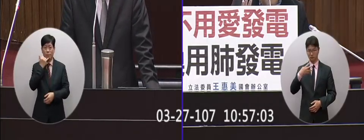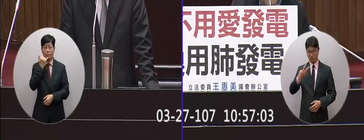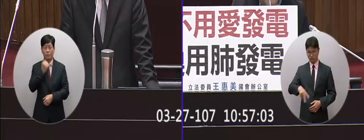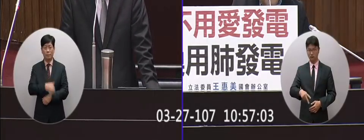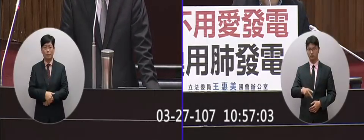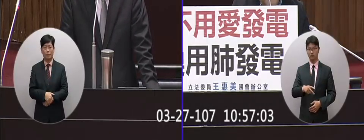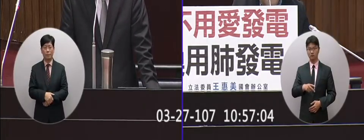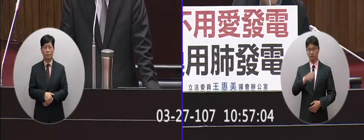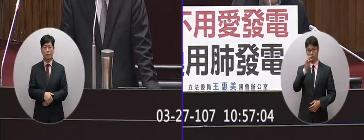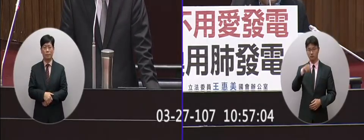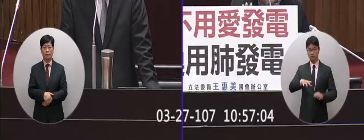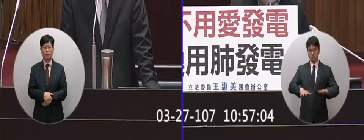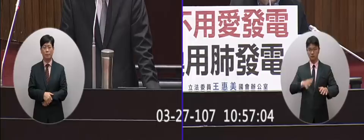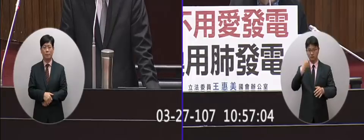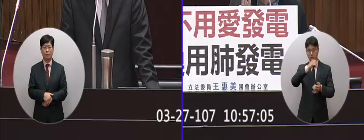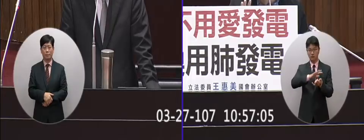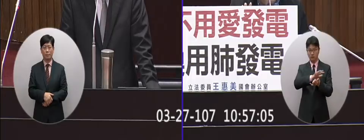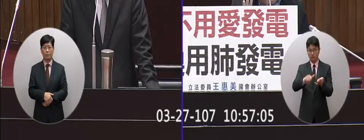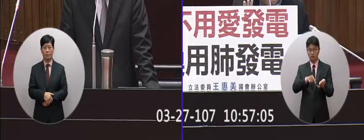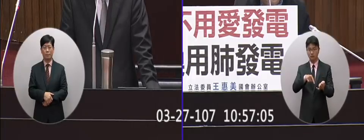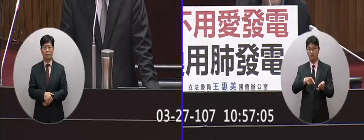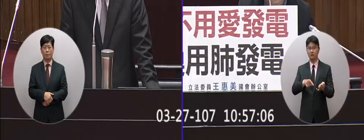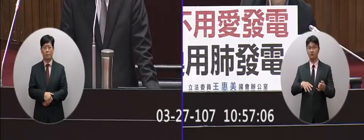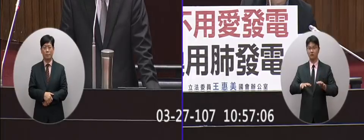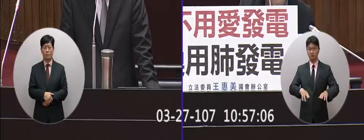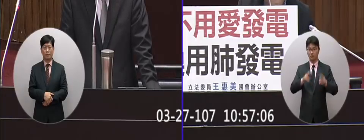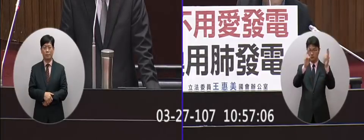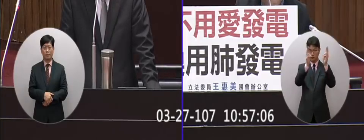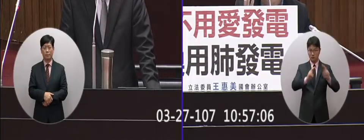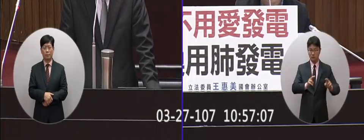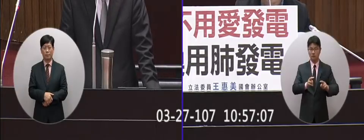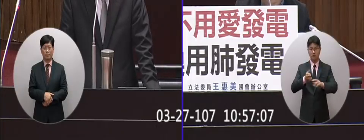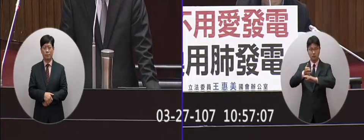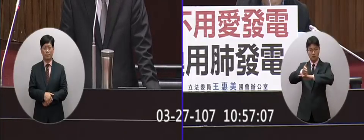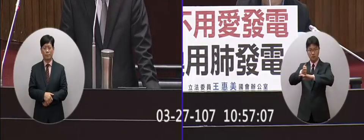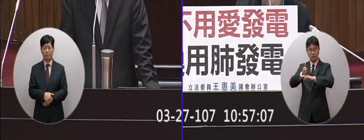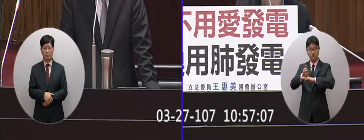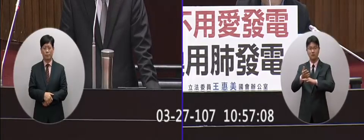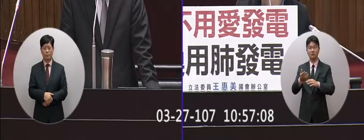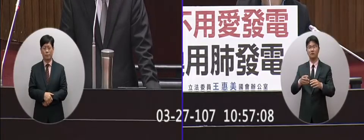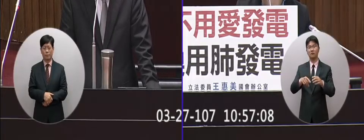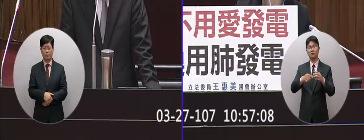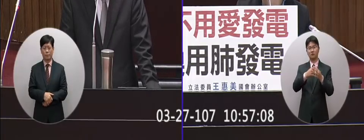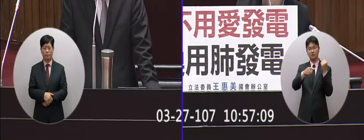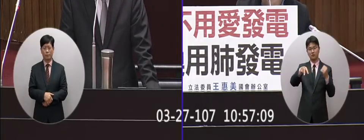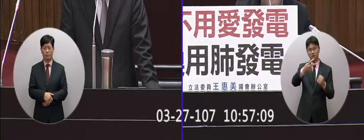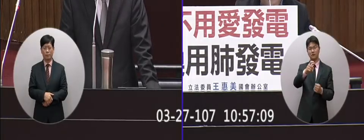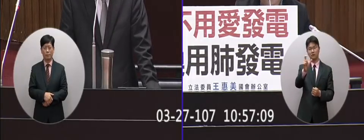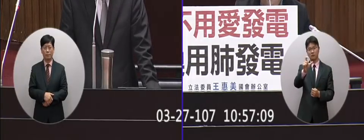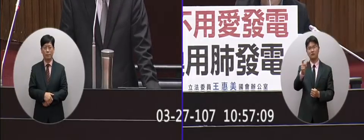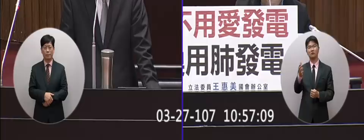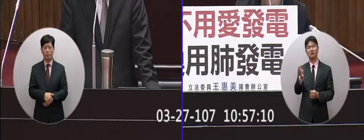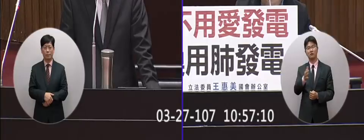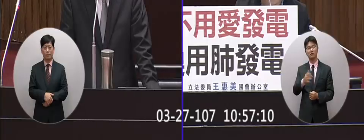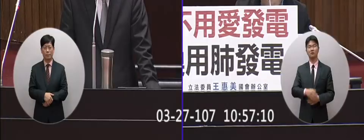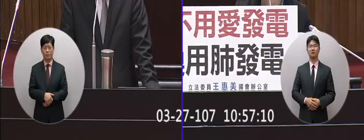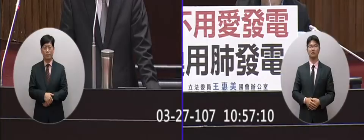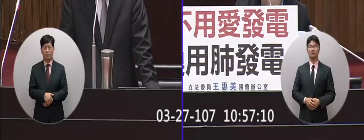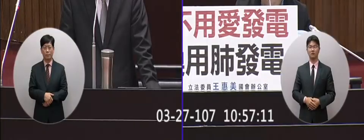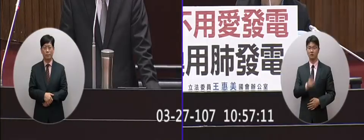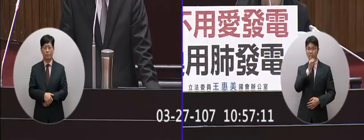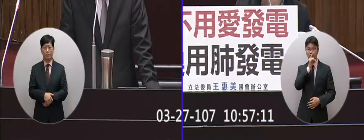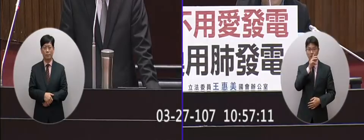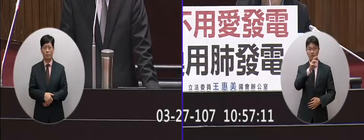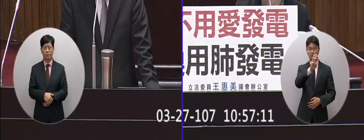看目前全台湾哦，总共这个电力大巴士大概有260辆，其中台